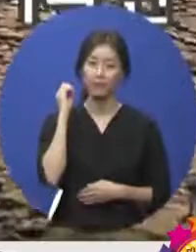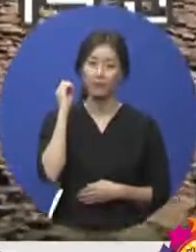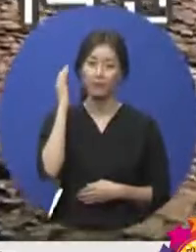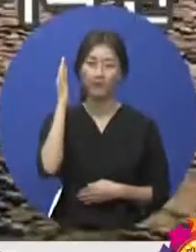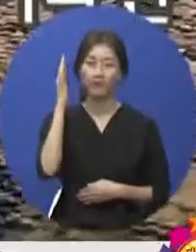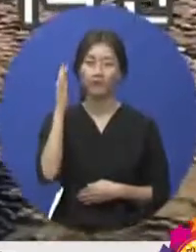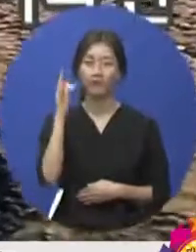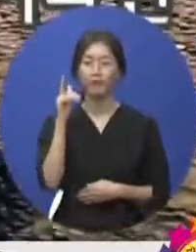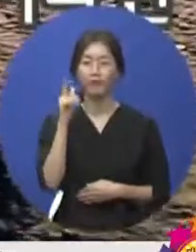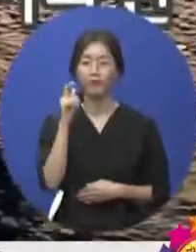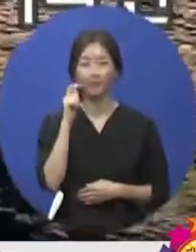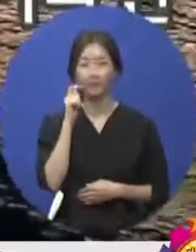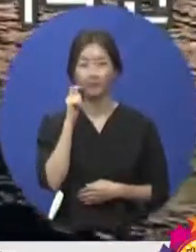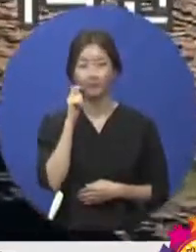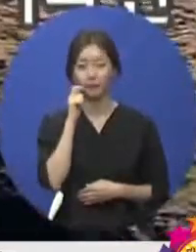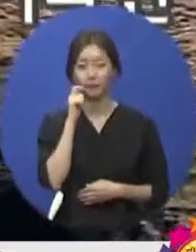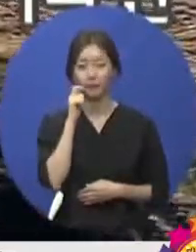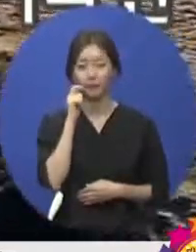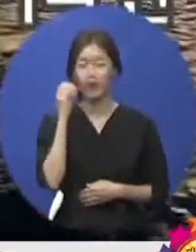못 잊어.